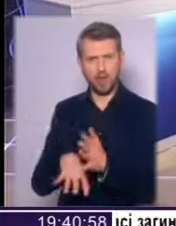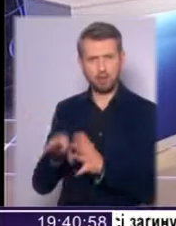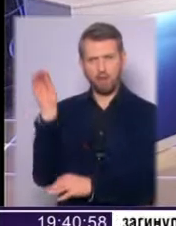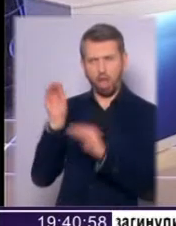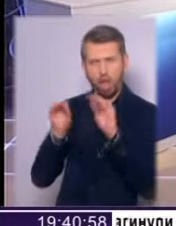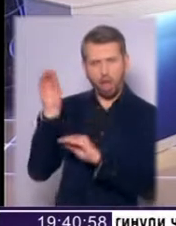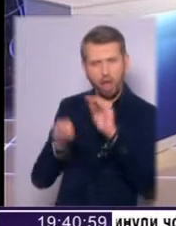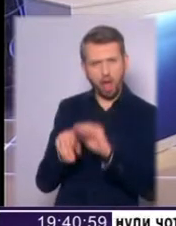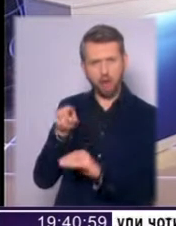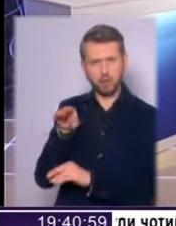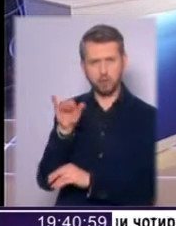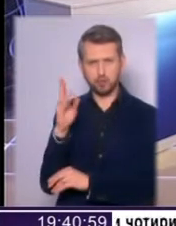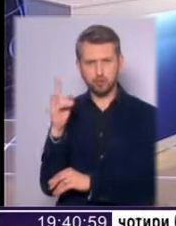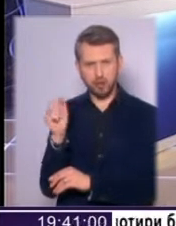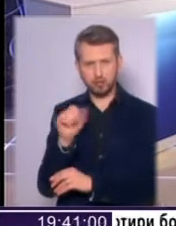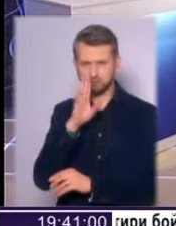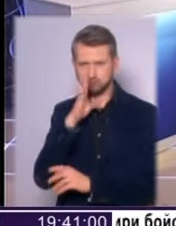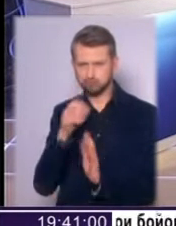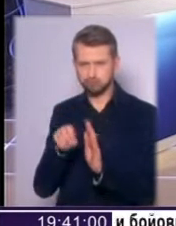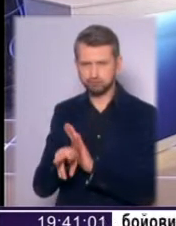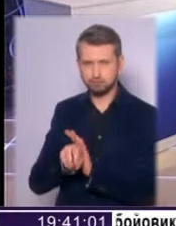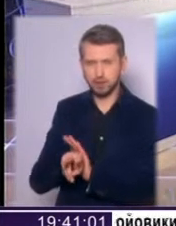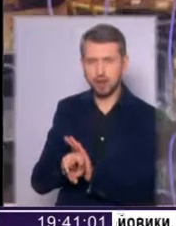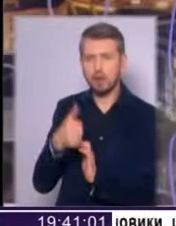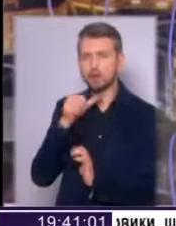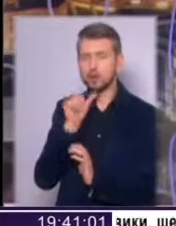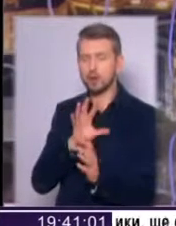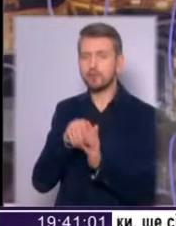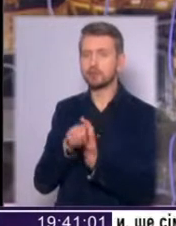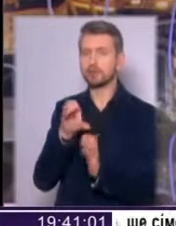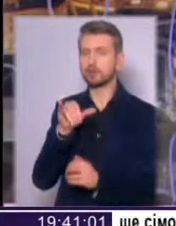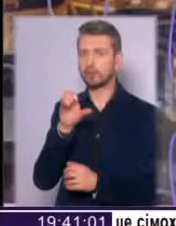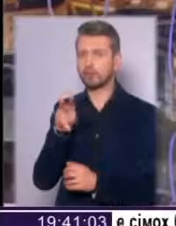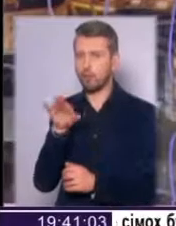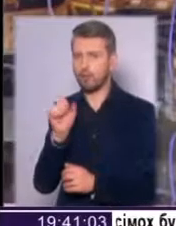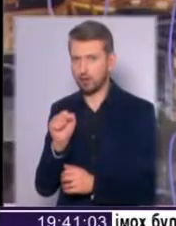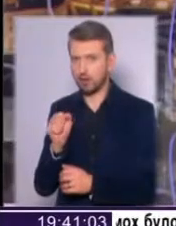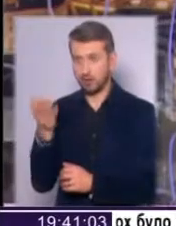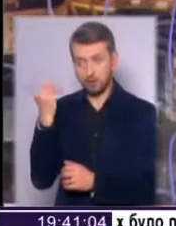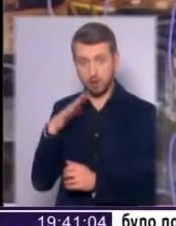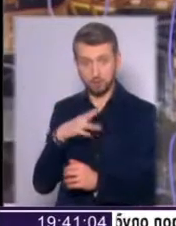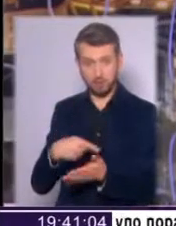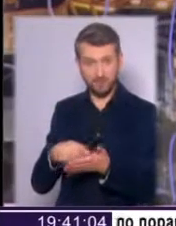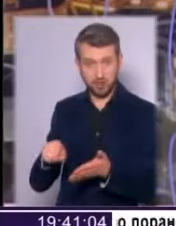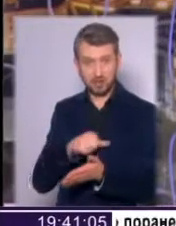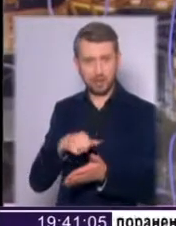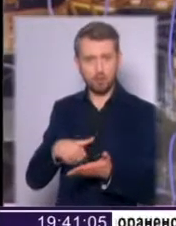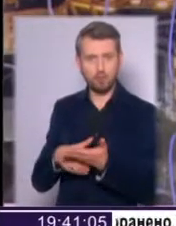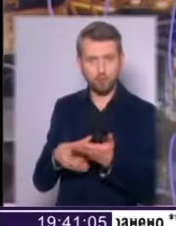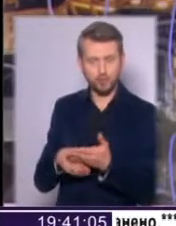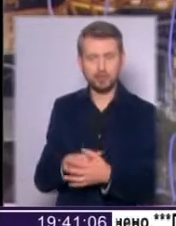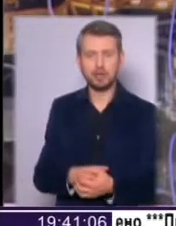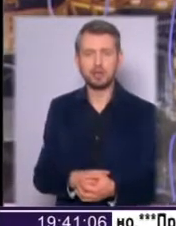Так? І вчора війшла Ірина Суслова також, Самопомочі, яка була виключена, бо голосувала за призначення Віктора